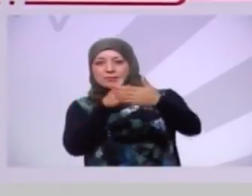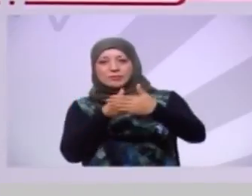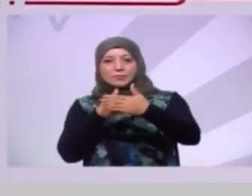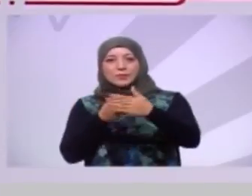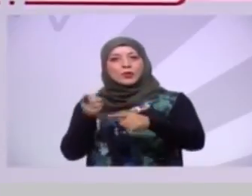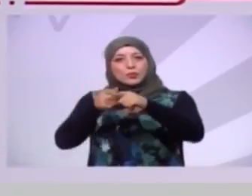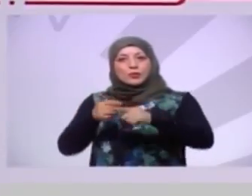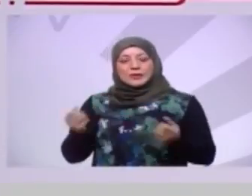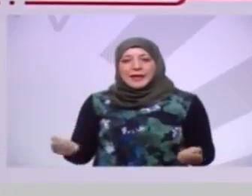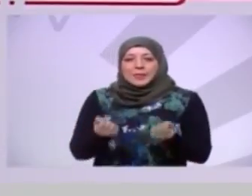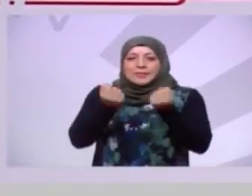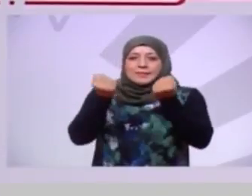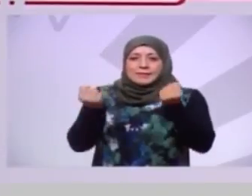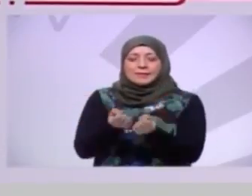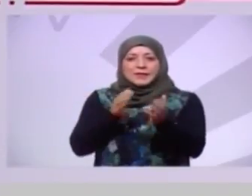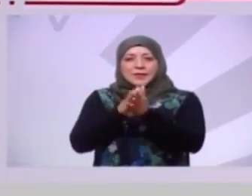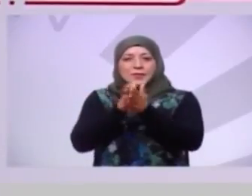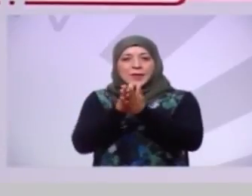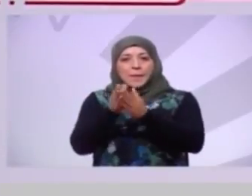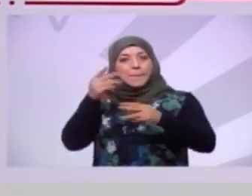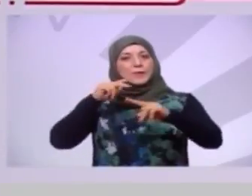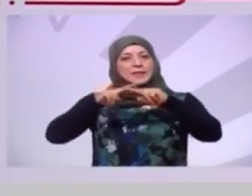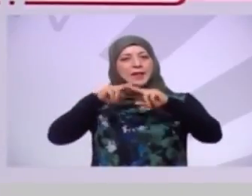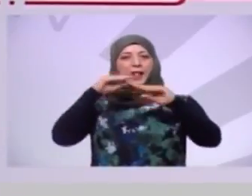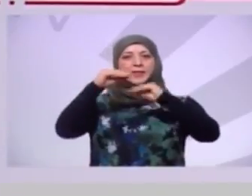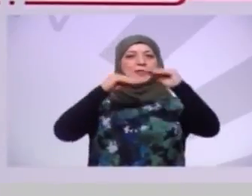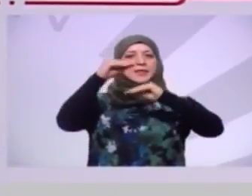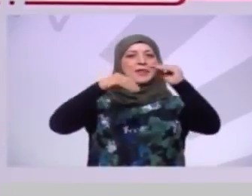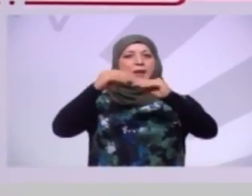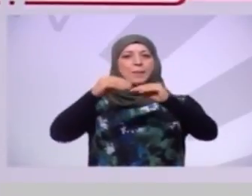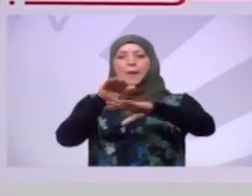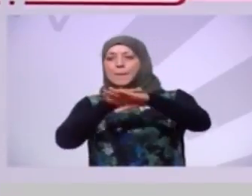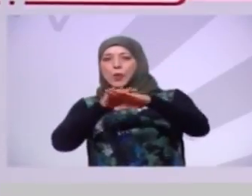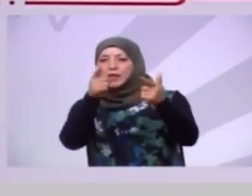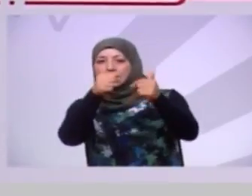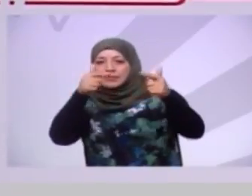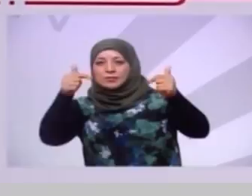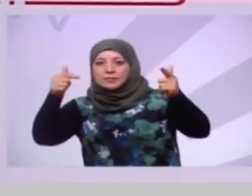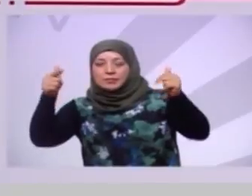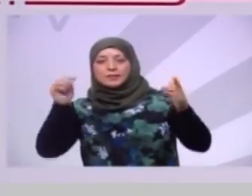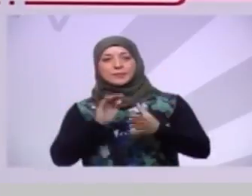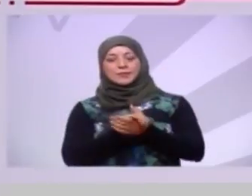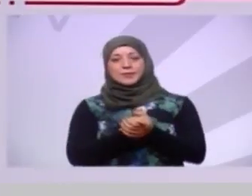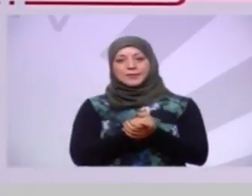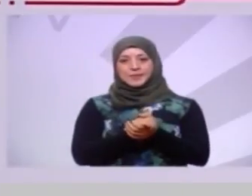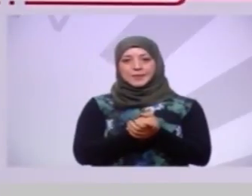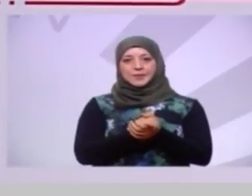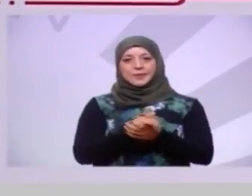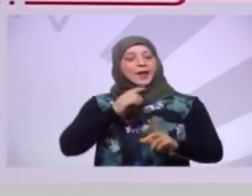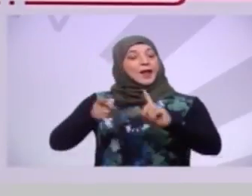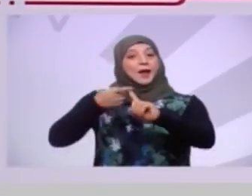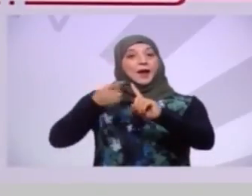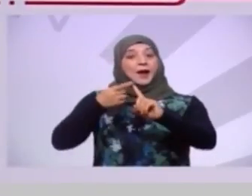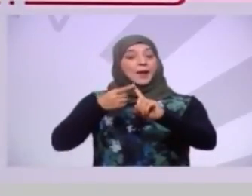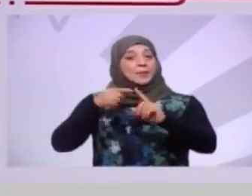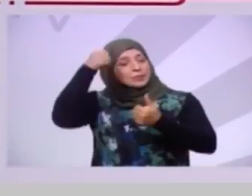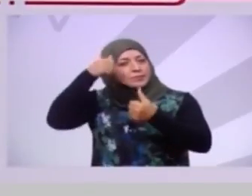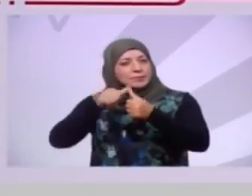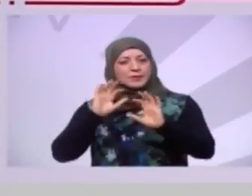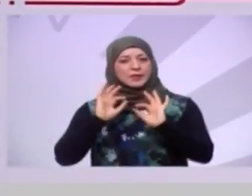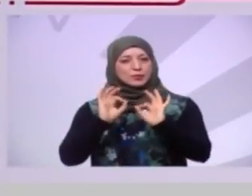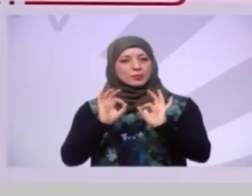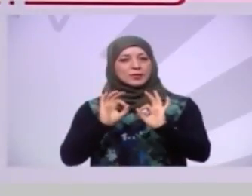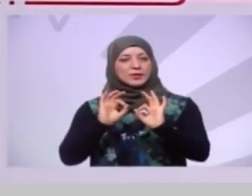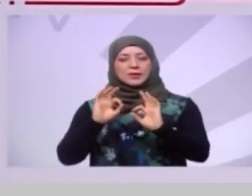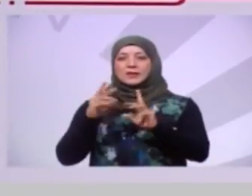والسعي التنميه من جميع في جميع المجالات اهم حاجه الكره اللي رجع